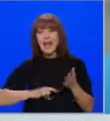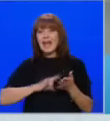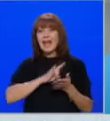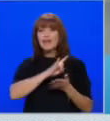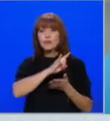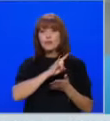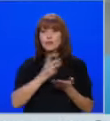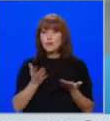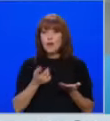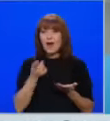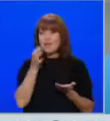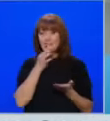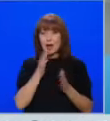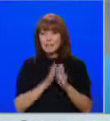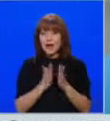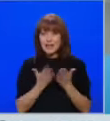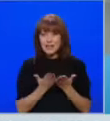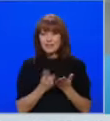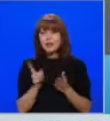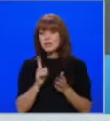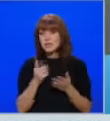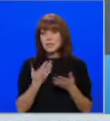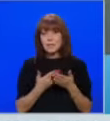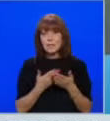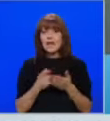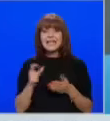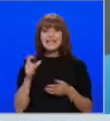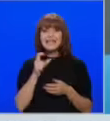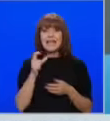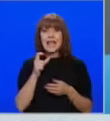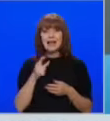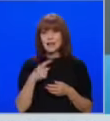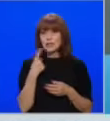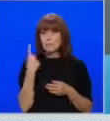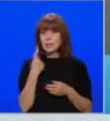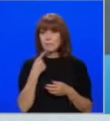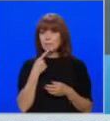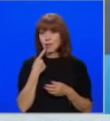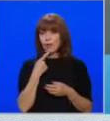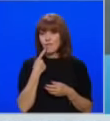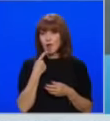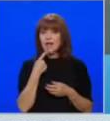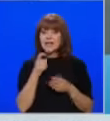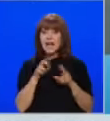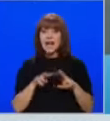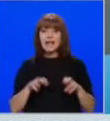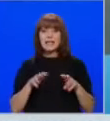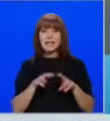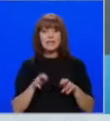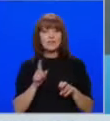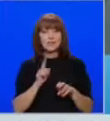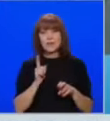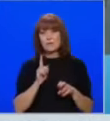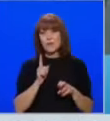аеропорта, защото нямал книжка, но не са били близки. Стилян говори за първи път пред медии, заради разследването обаче не може да влезе в